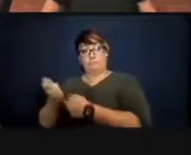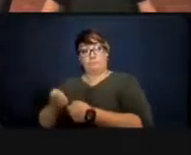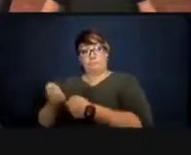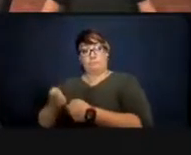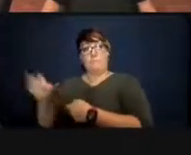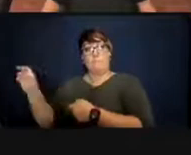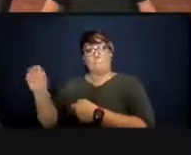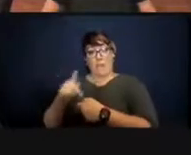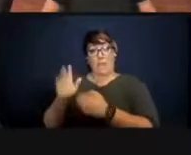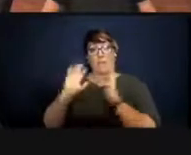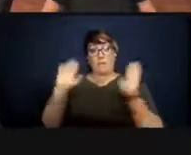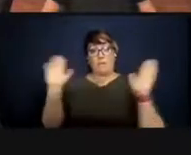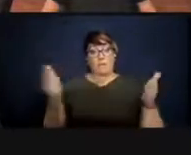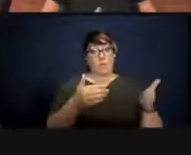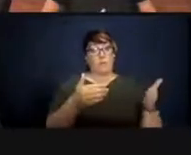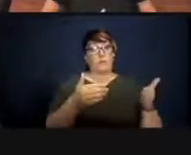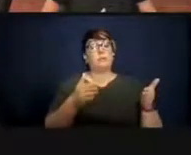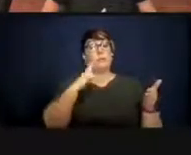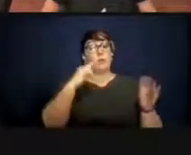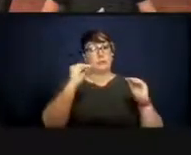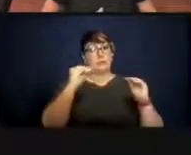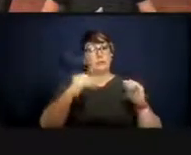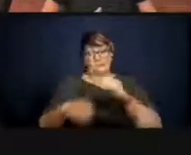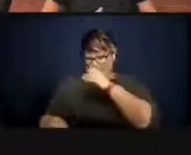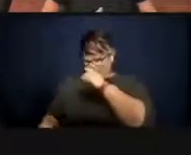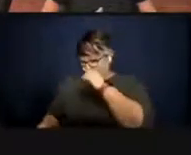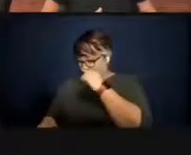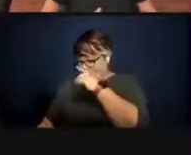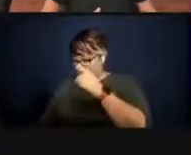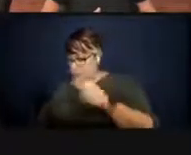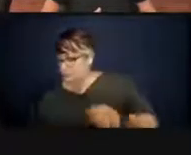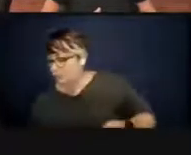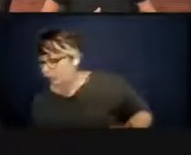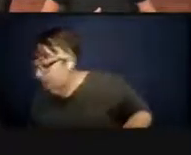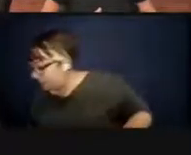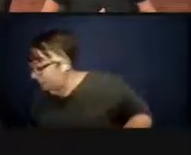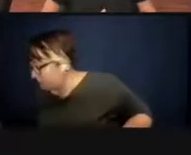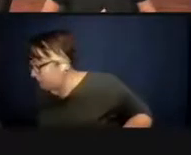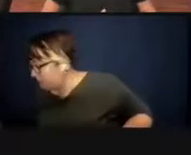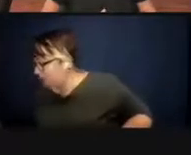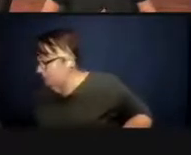baadaye kufundisha katika shule zetu. Kwa hivyo hebu tu